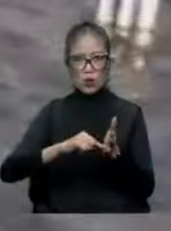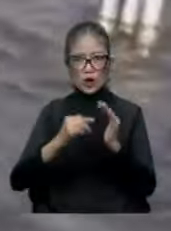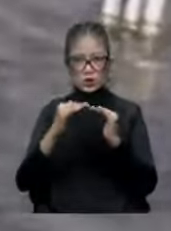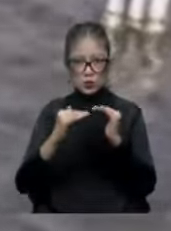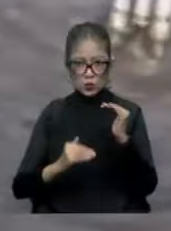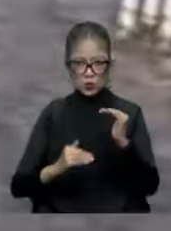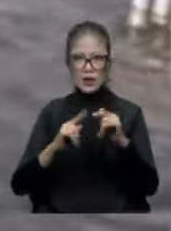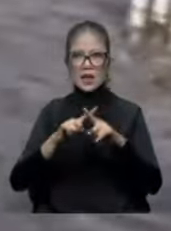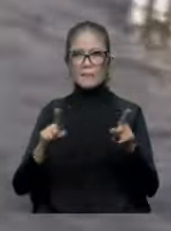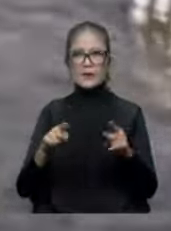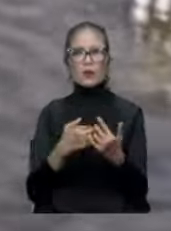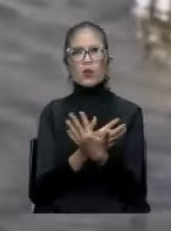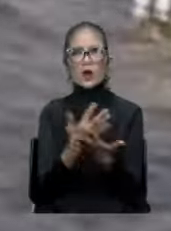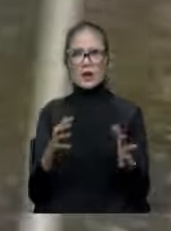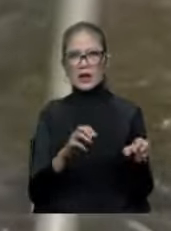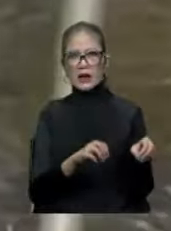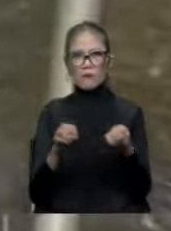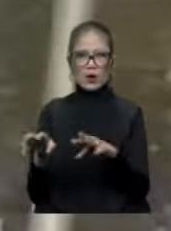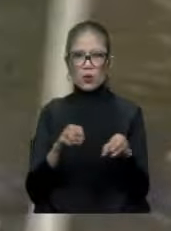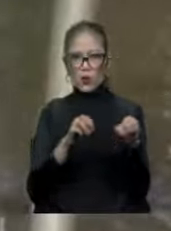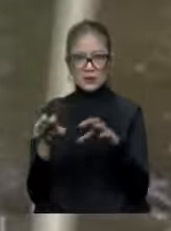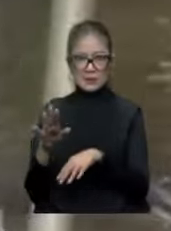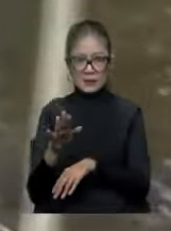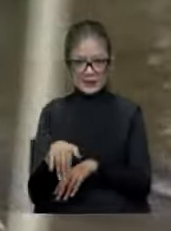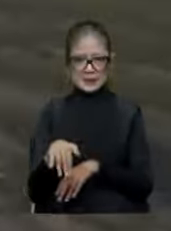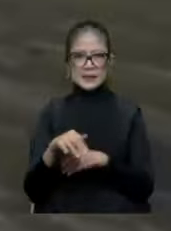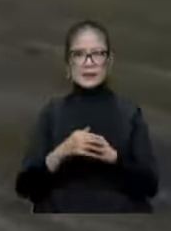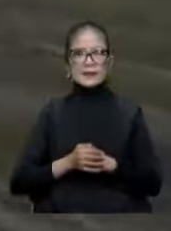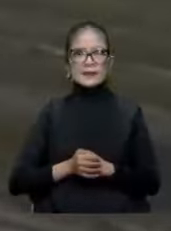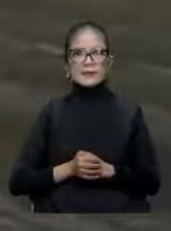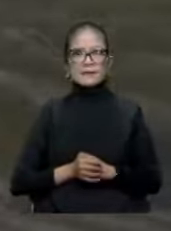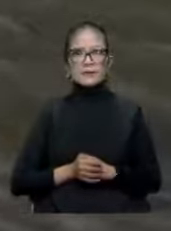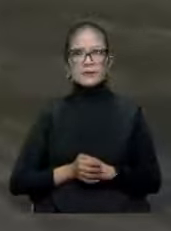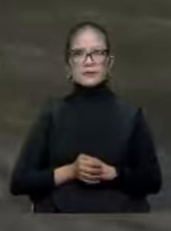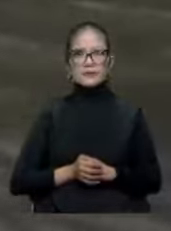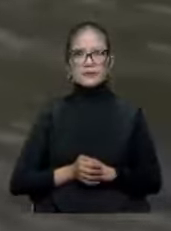terdapat warga yang mengungsi. Tim Kontributor iNews melaporkan.